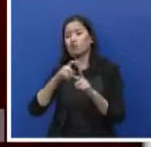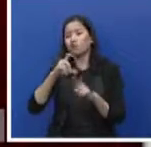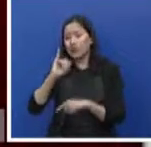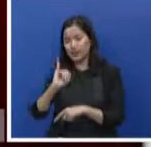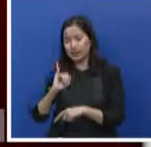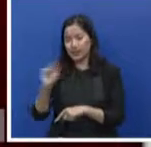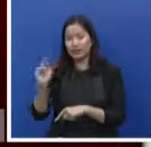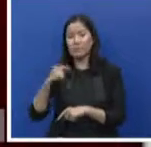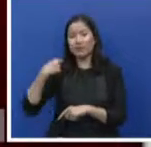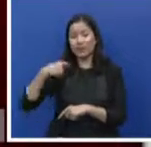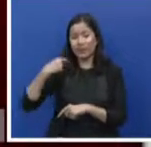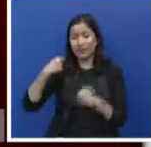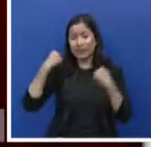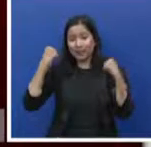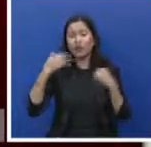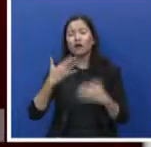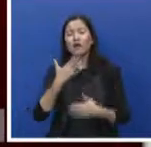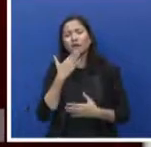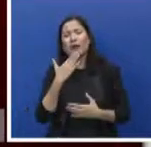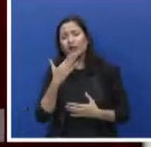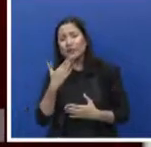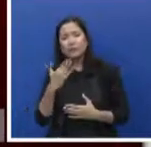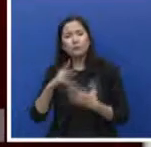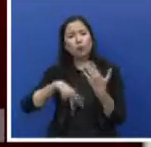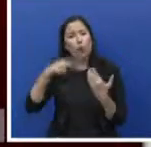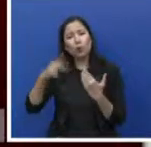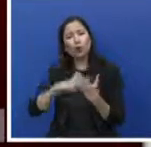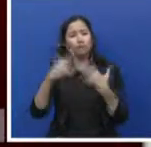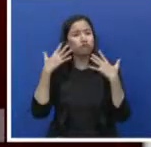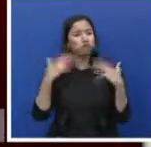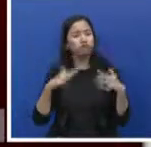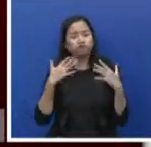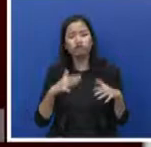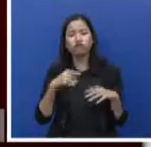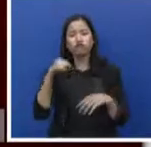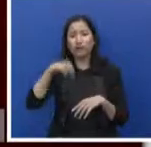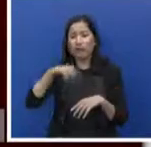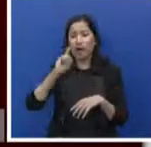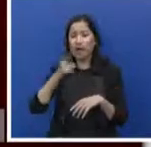Bapak, terima kasih untuk segala upaya dan juga program-programnya yang luar biasa. Nah,